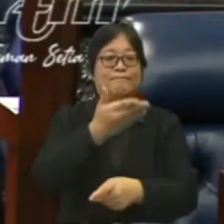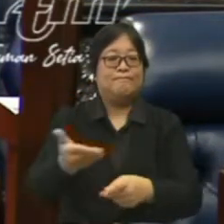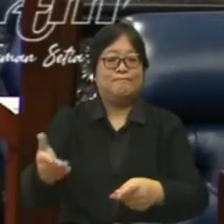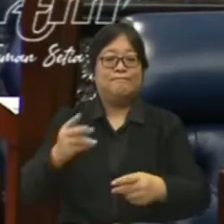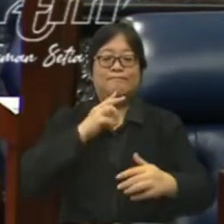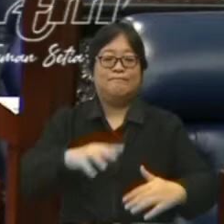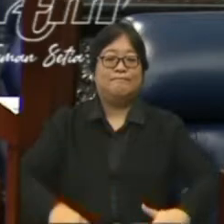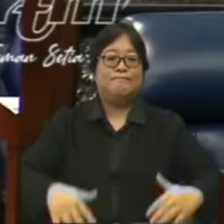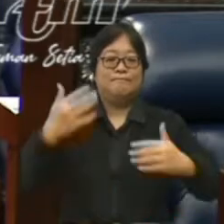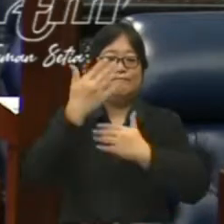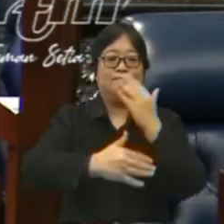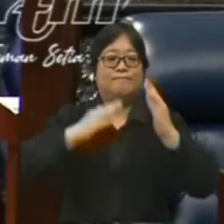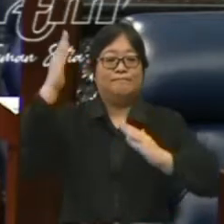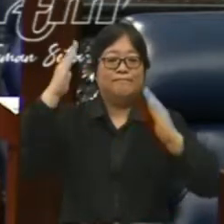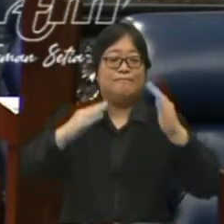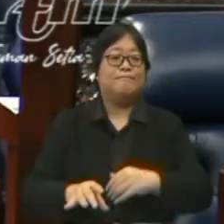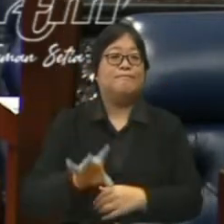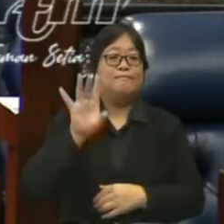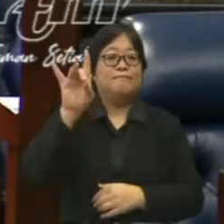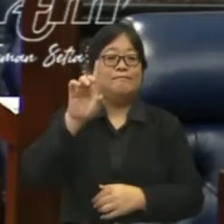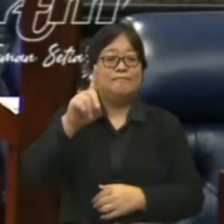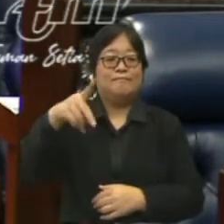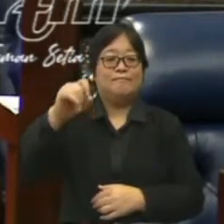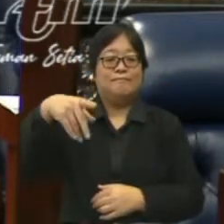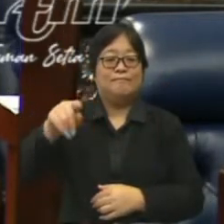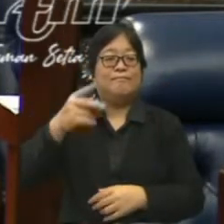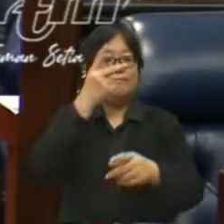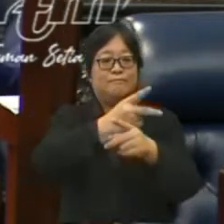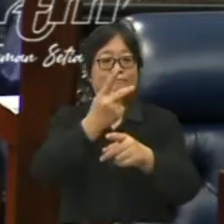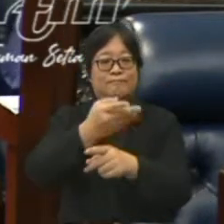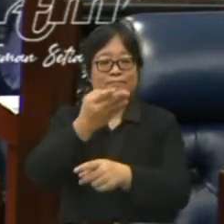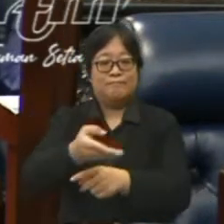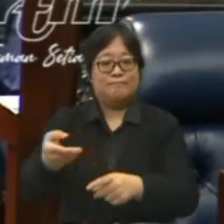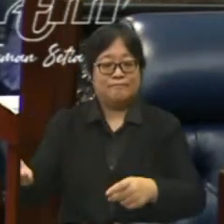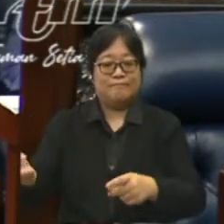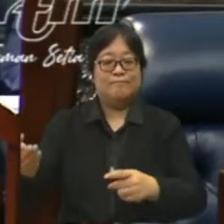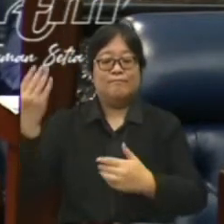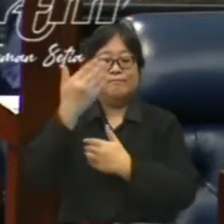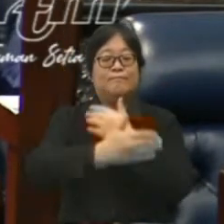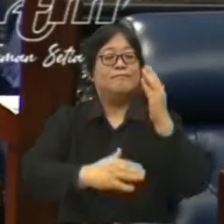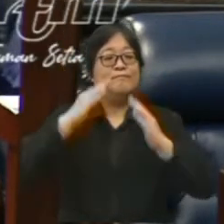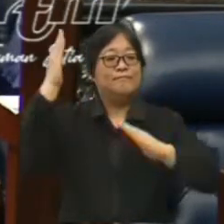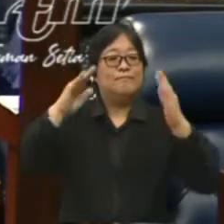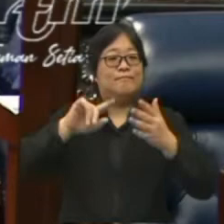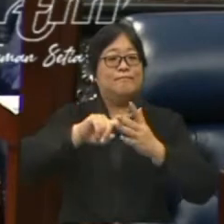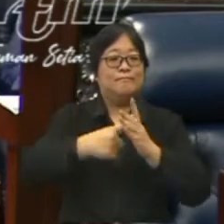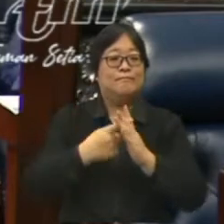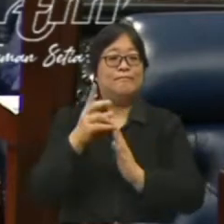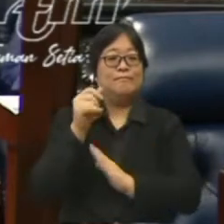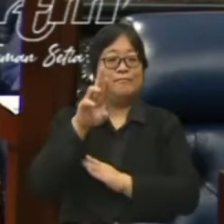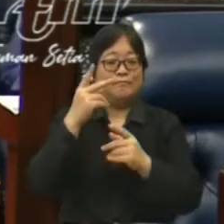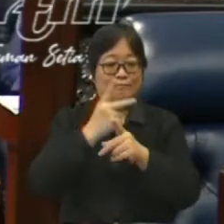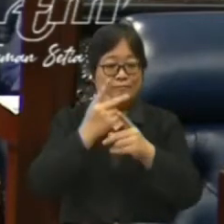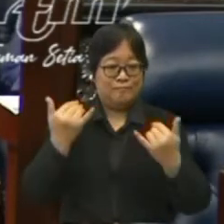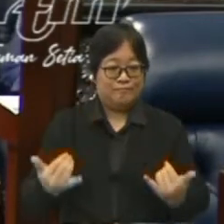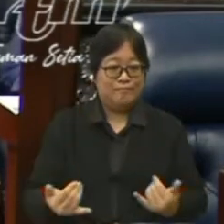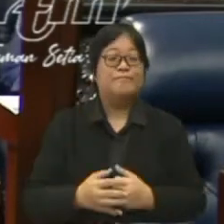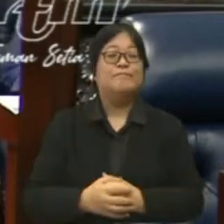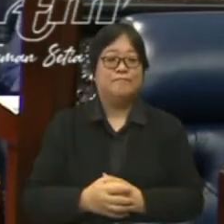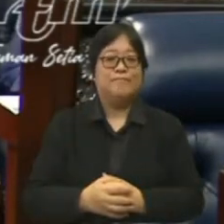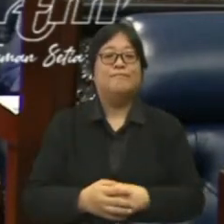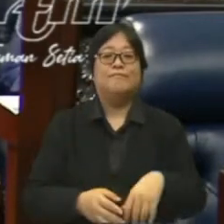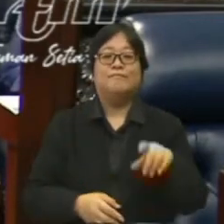bencana di seluruh negara 8 buah Depok simpanan keperluan bencana di seluruh negara yang menjadi stock utama penyimpanan bekal dan